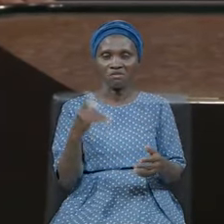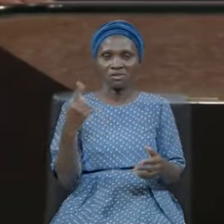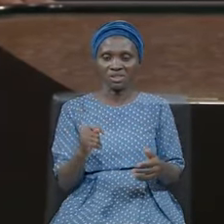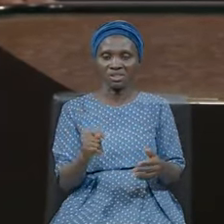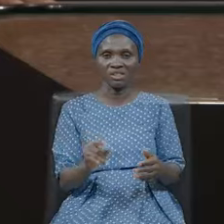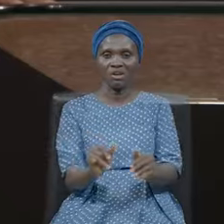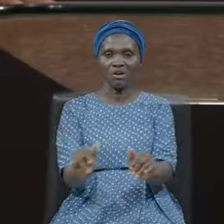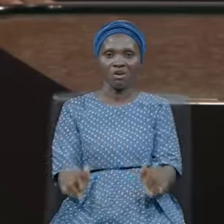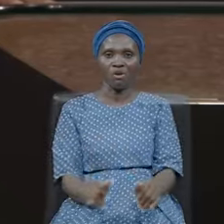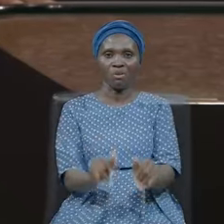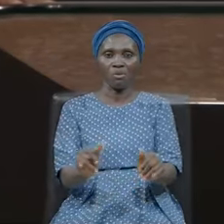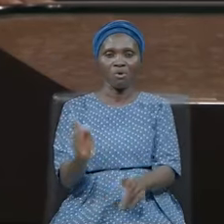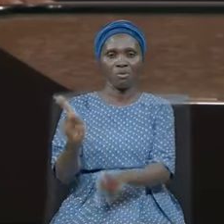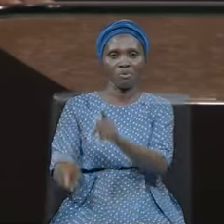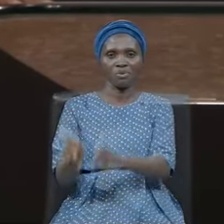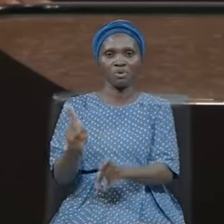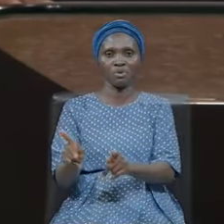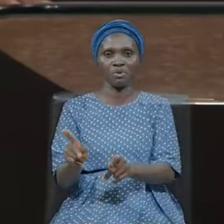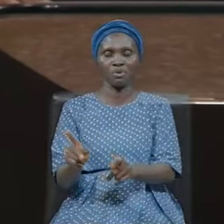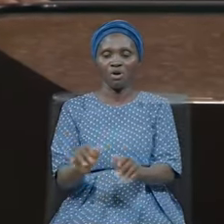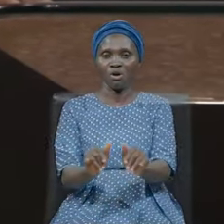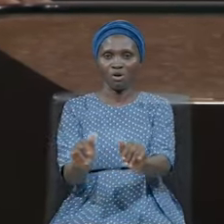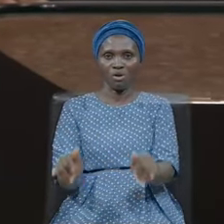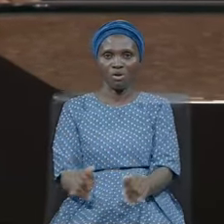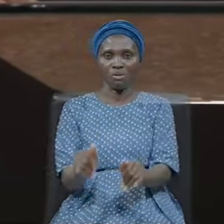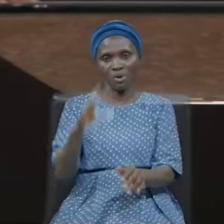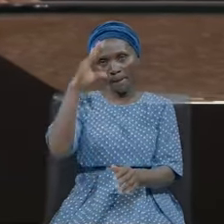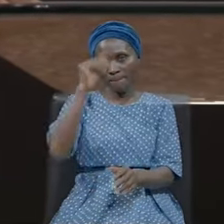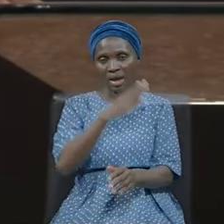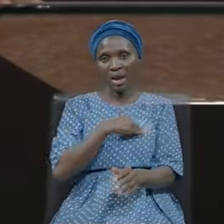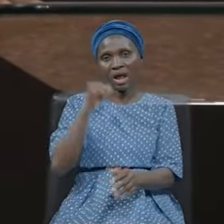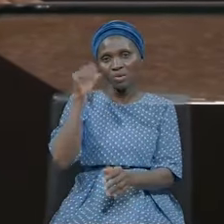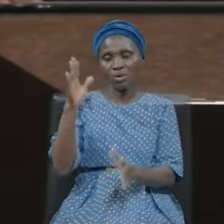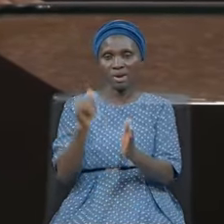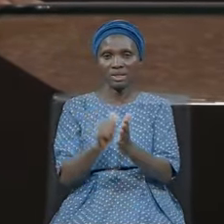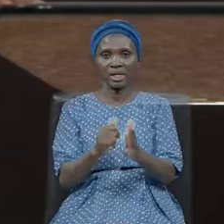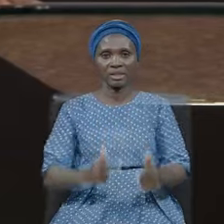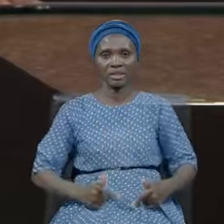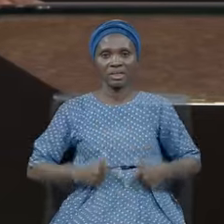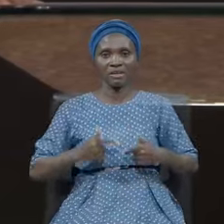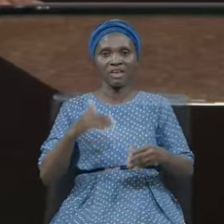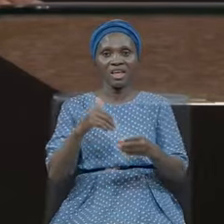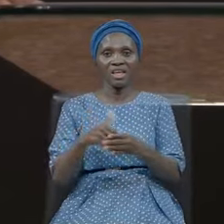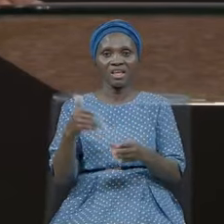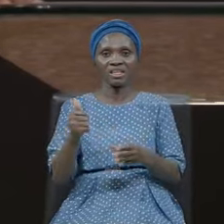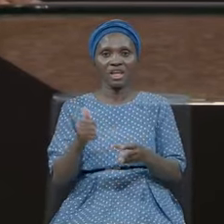gens ordinaires, des gens de la rue, des femmes et des hommes qui vivent